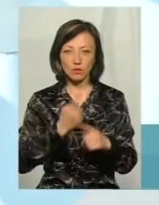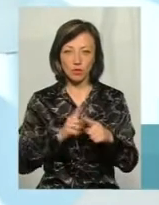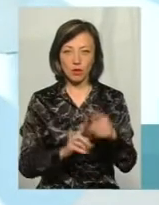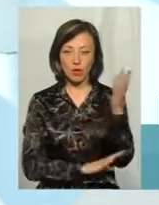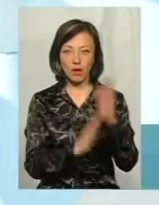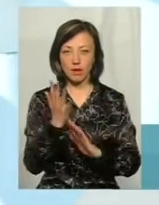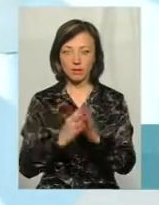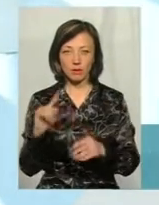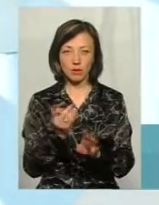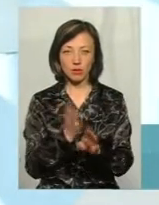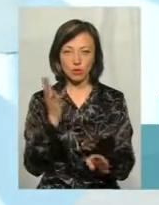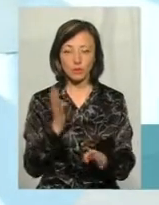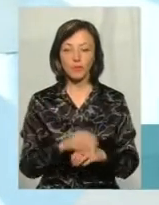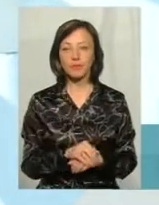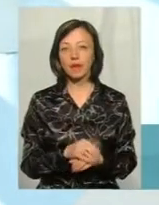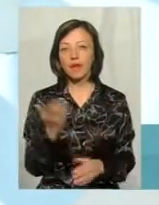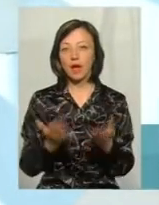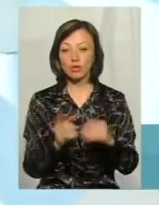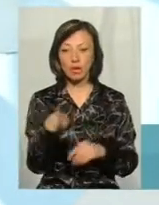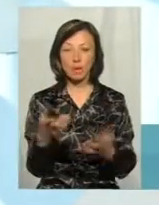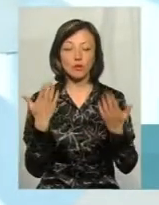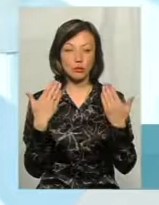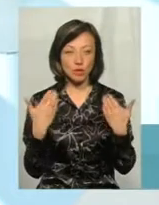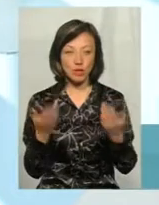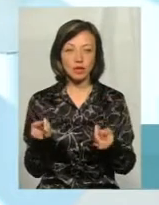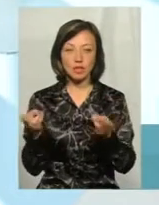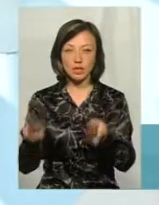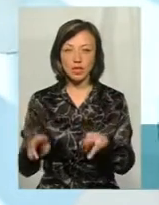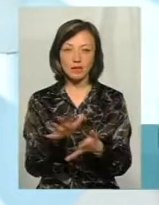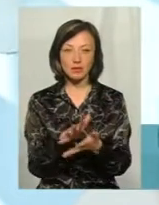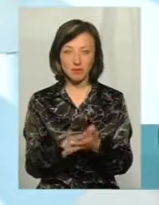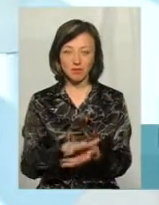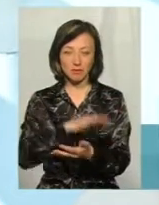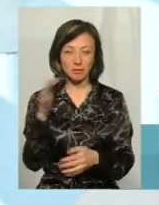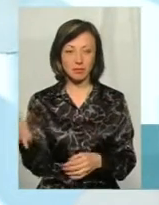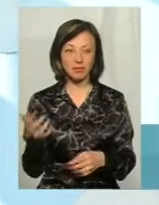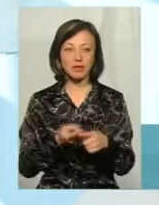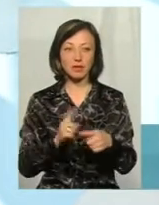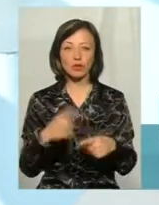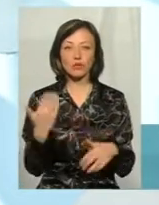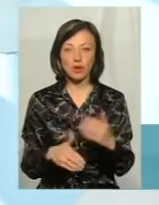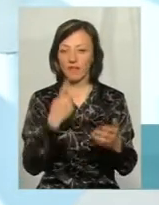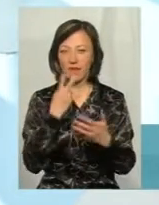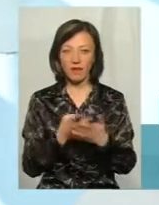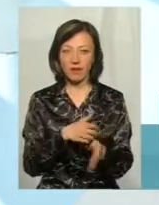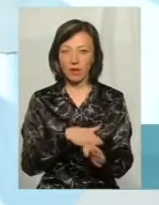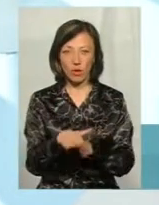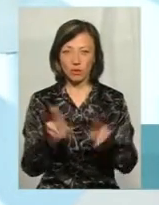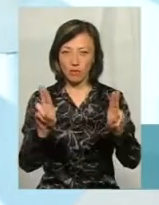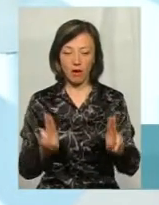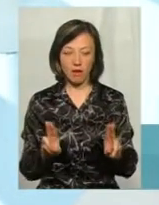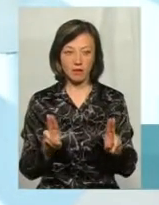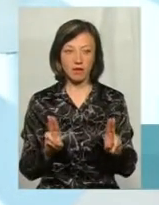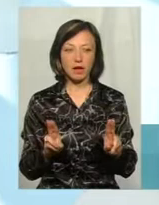Це перш за все, да. І якщо вони там відпочивають і залишають після себе такий безпорядок, то вони вже, видно, не дотримуються тих